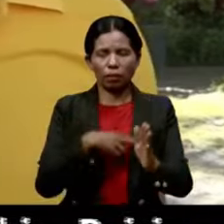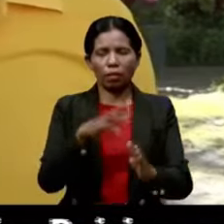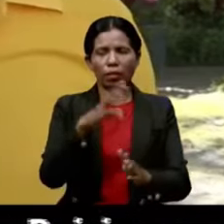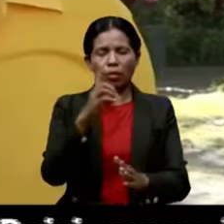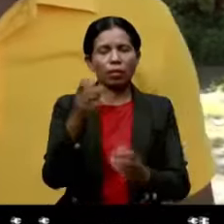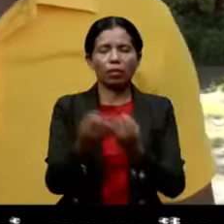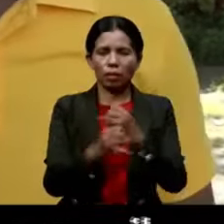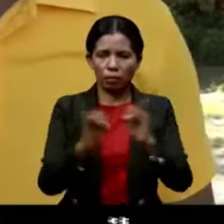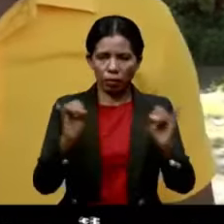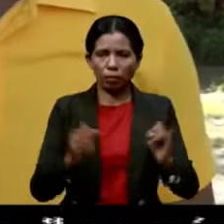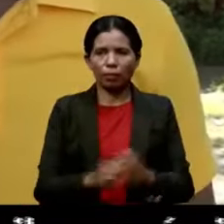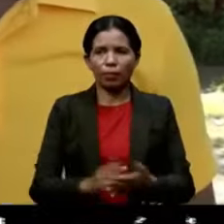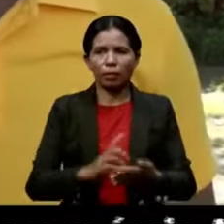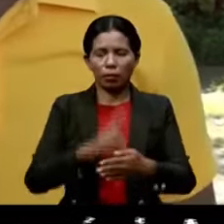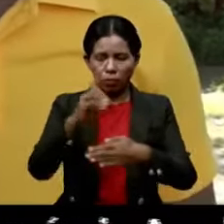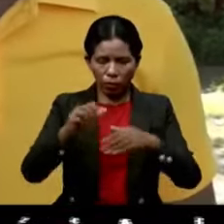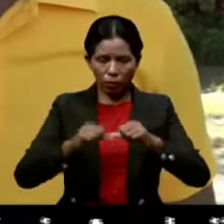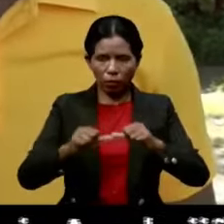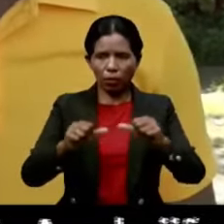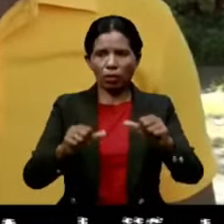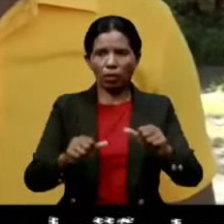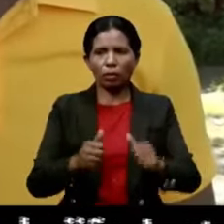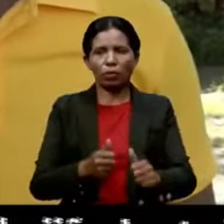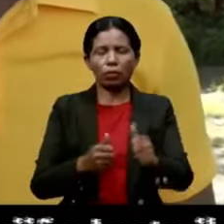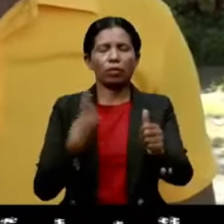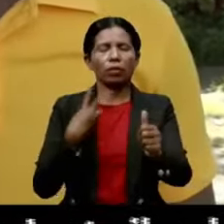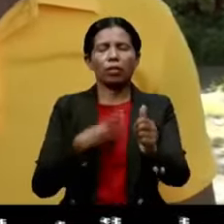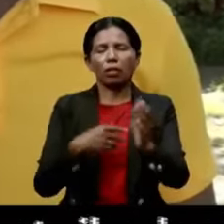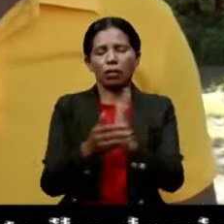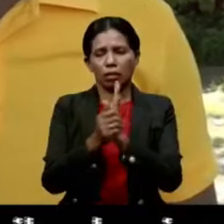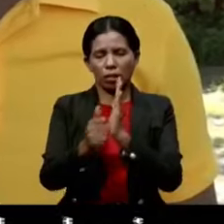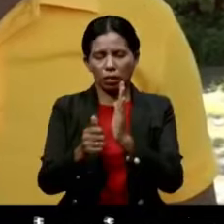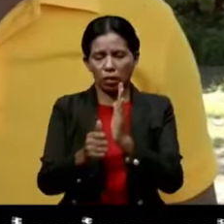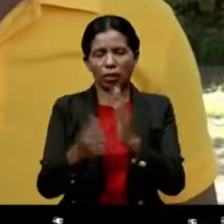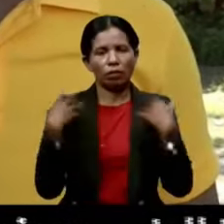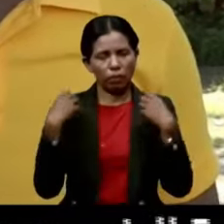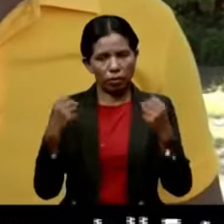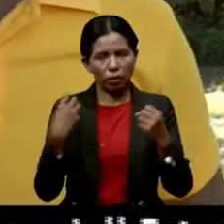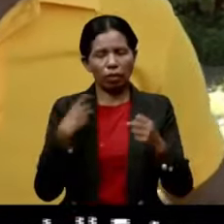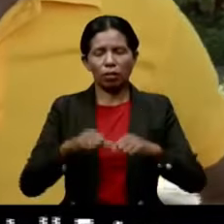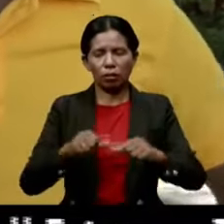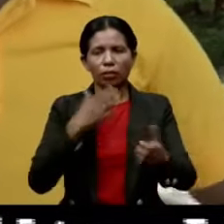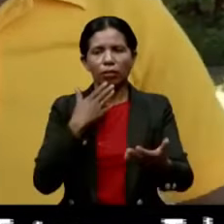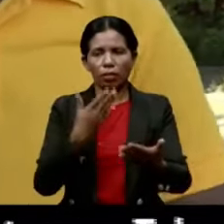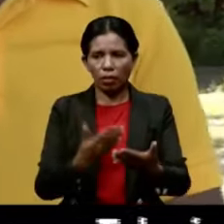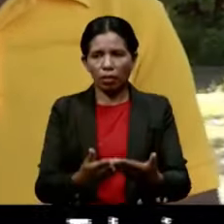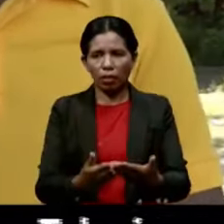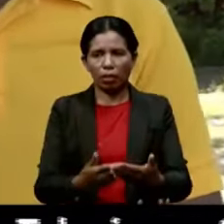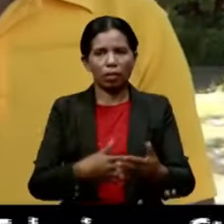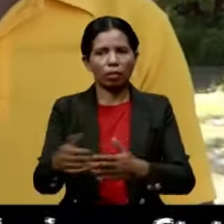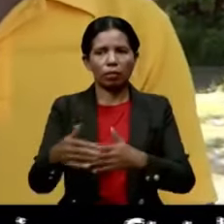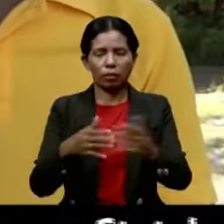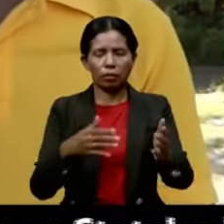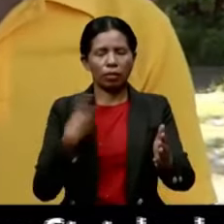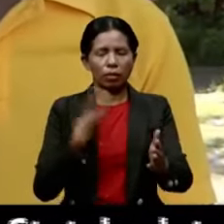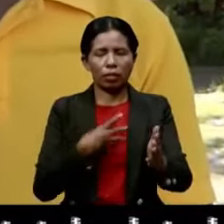independente. Desenvolvimento lau, ebe lau tuiri tani kapasidade. Ia balu lau dia, balu dia. Depende ba kapasidade